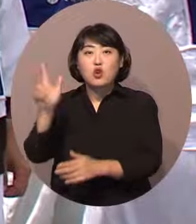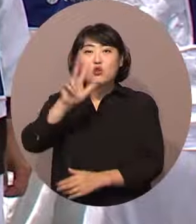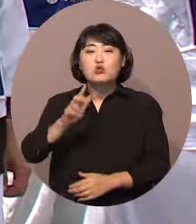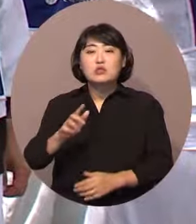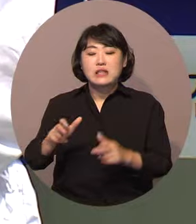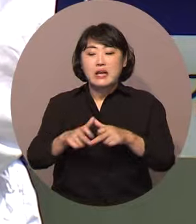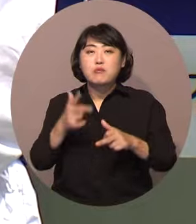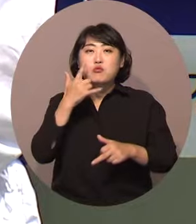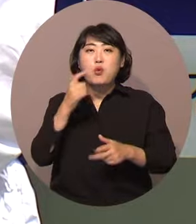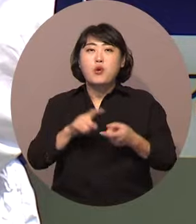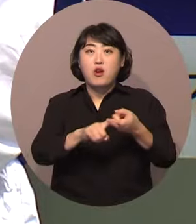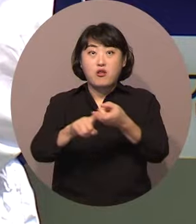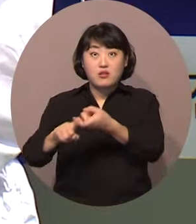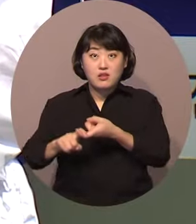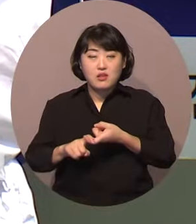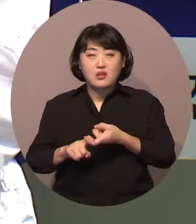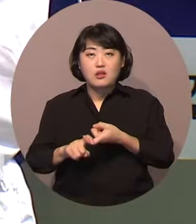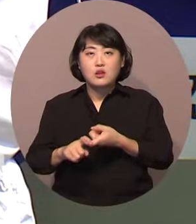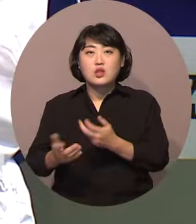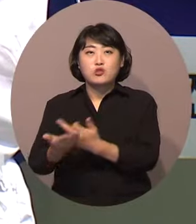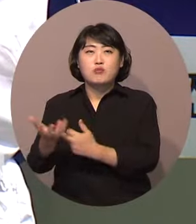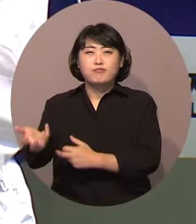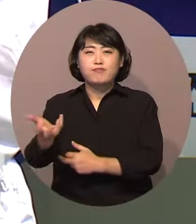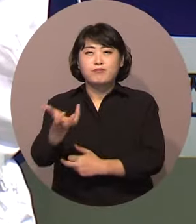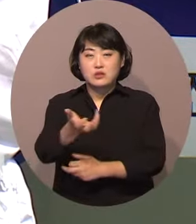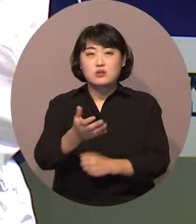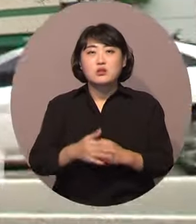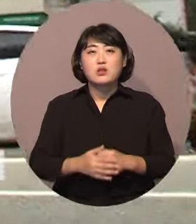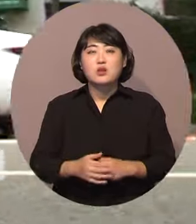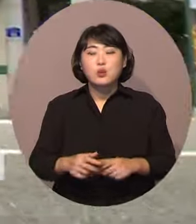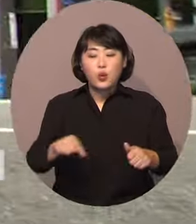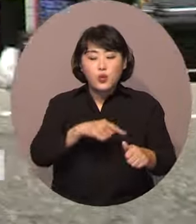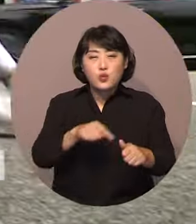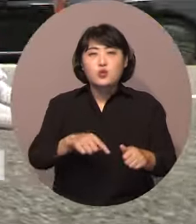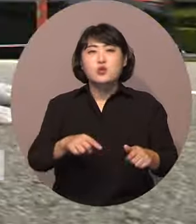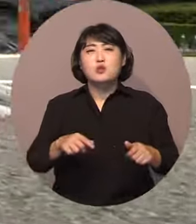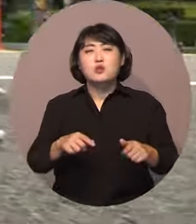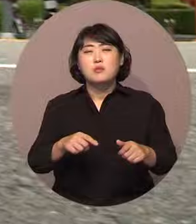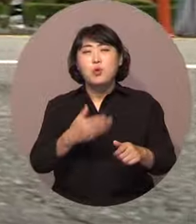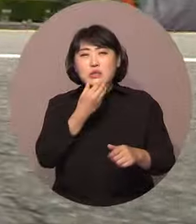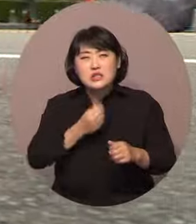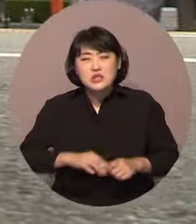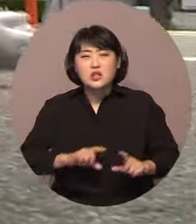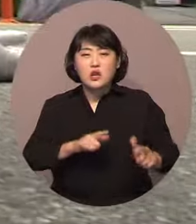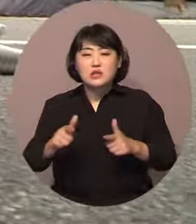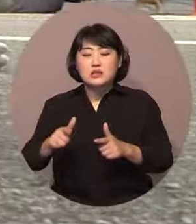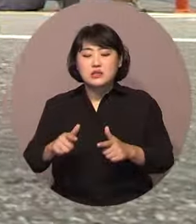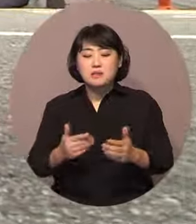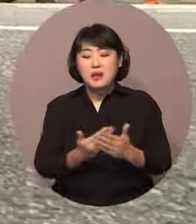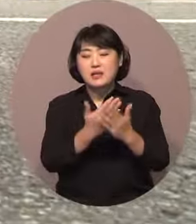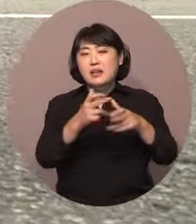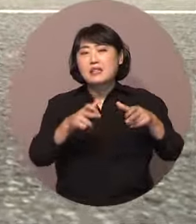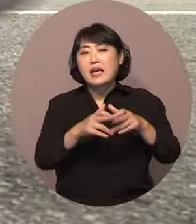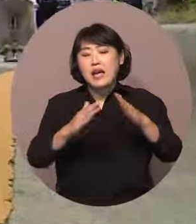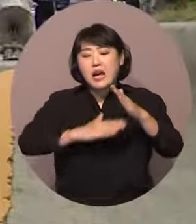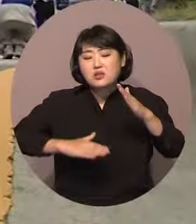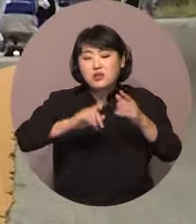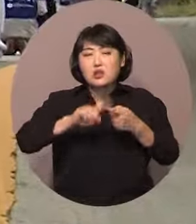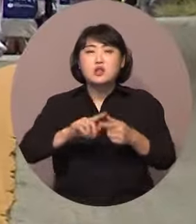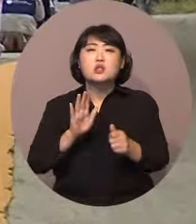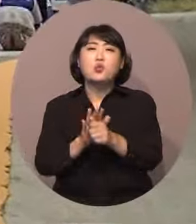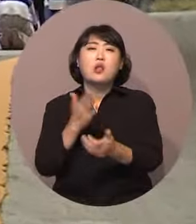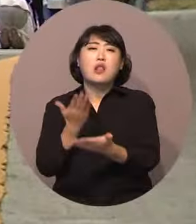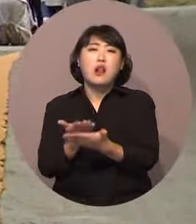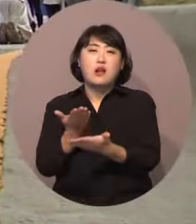부모연대. 이들은 고용과 교육, 복지 등의 분야에서 발달 장애인 가정을 위한 지원 체계를 마련해달라며